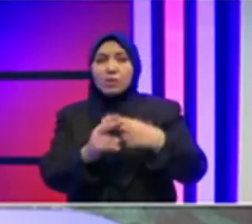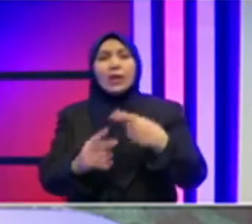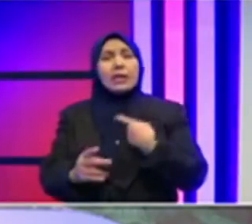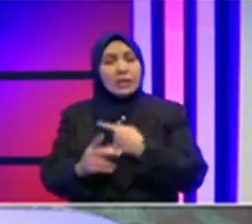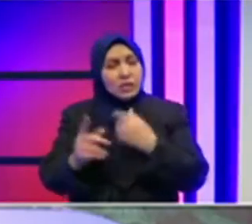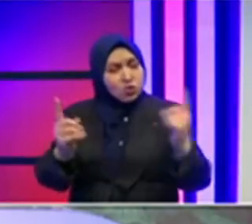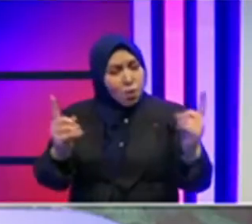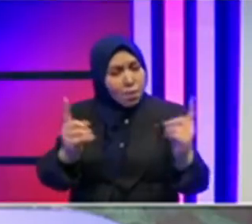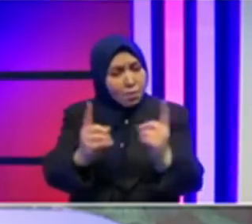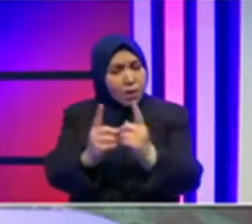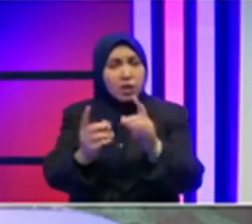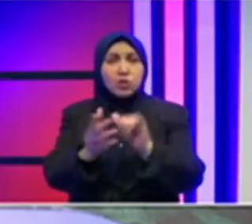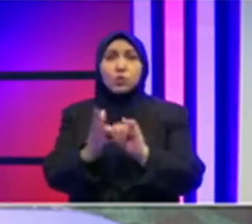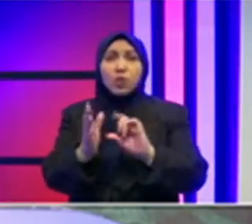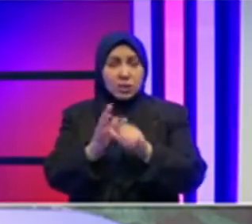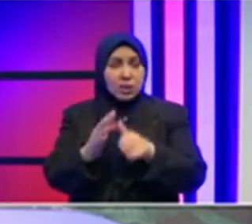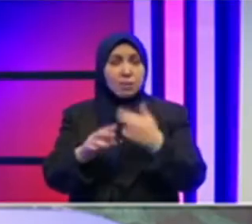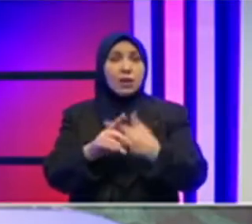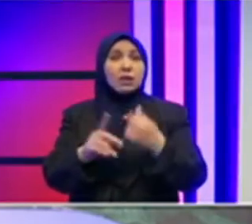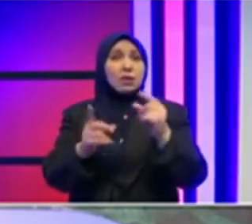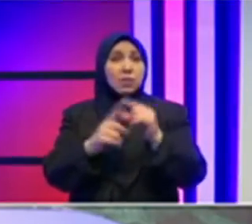nanti, iaitu satu pada kalimah